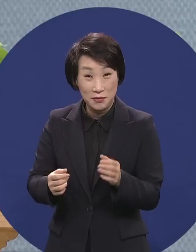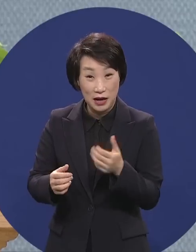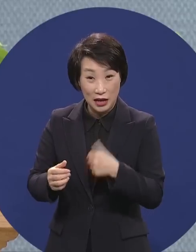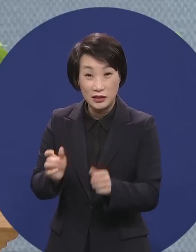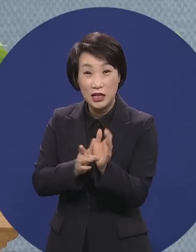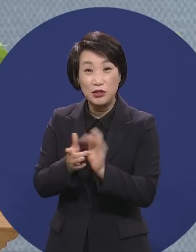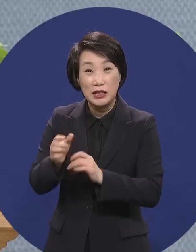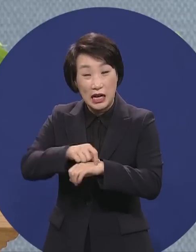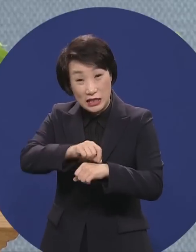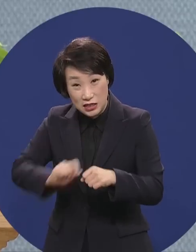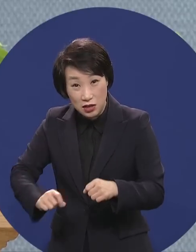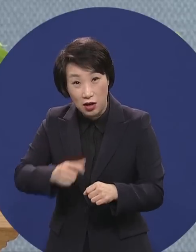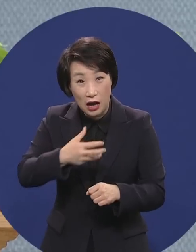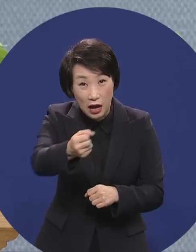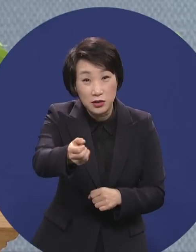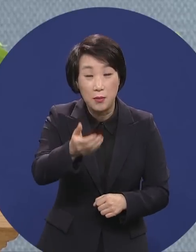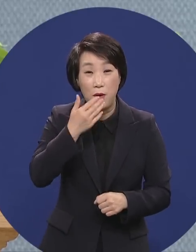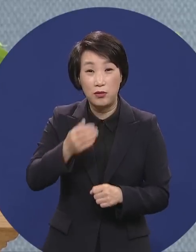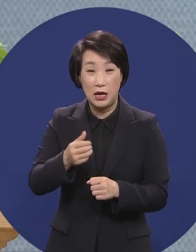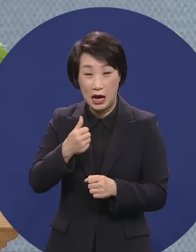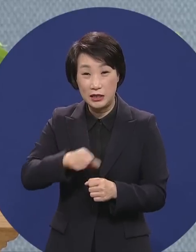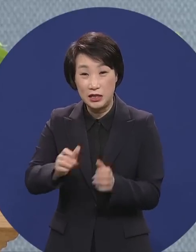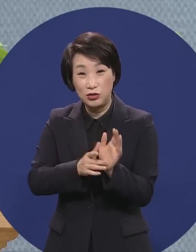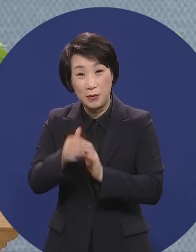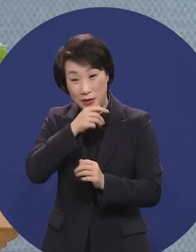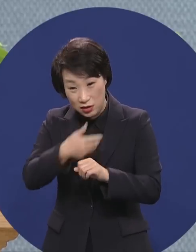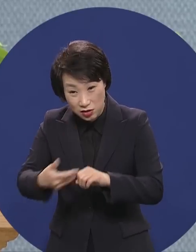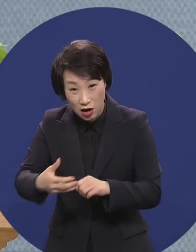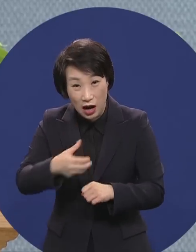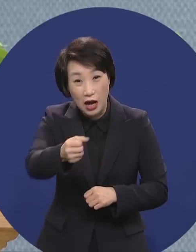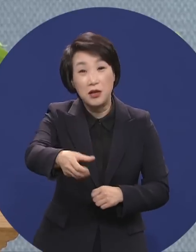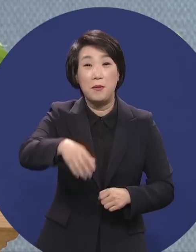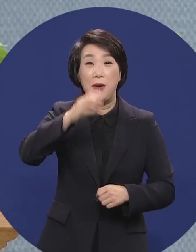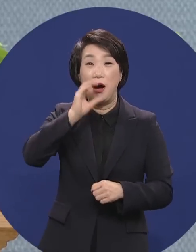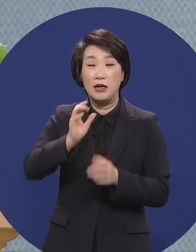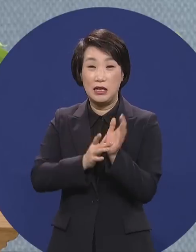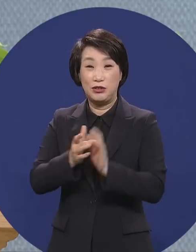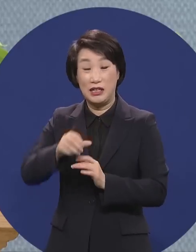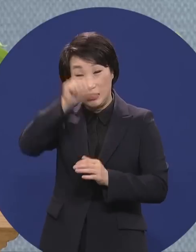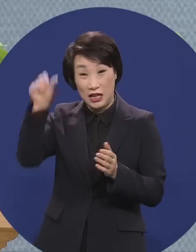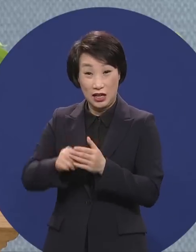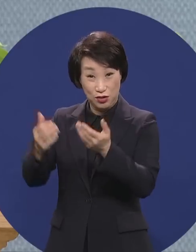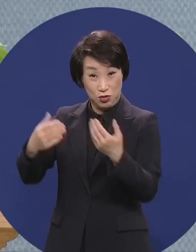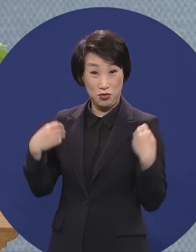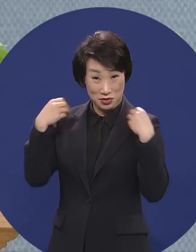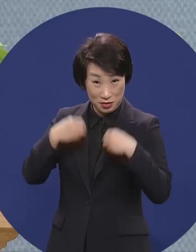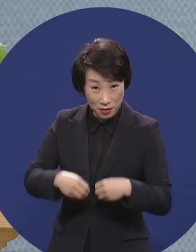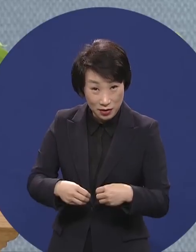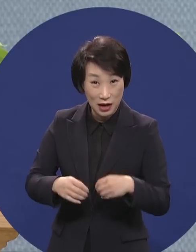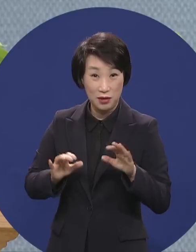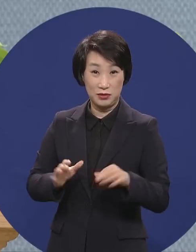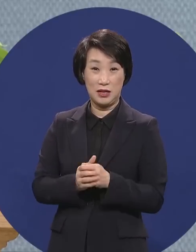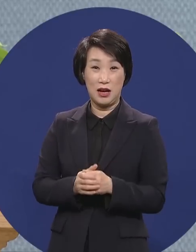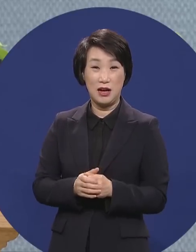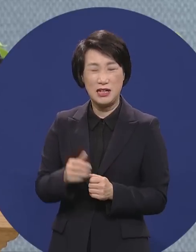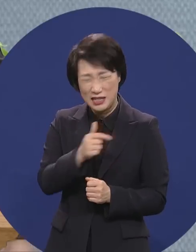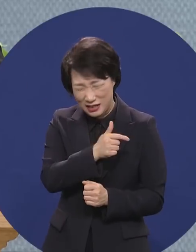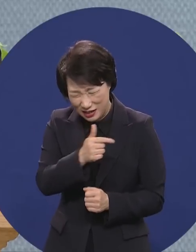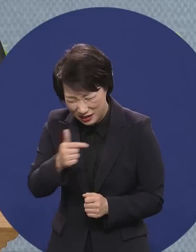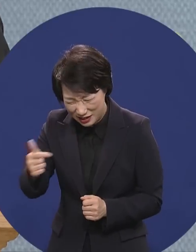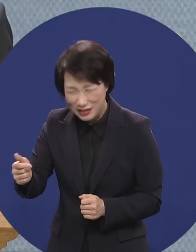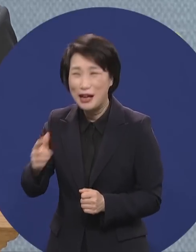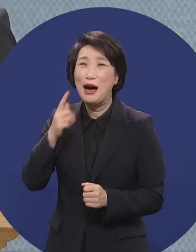받아 먹어라, 피를 짜 받아 마셔라, 그의 생애를 지어 옷 입어라. 위대한